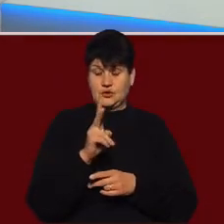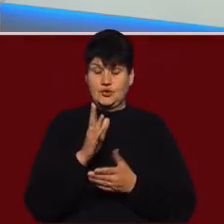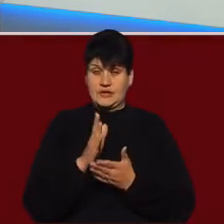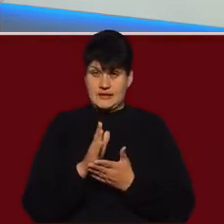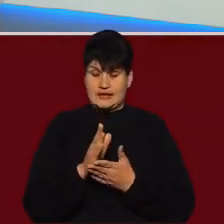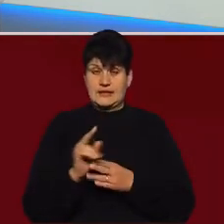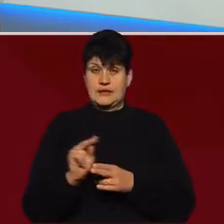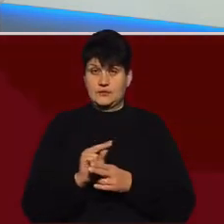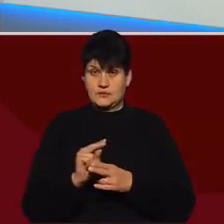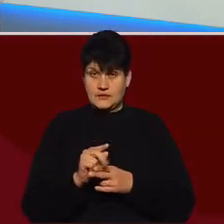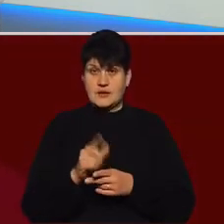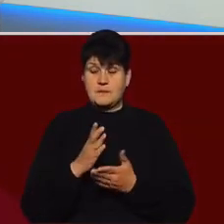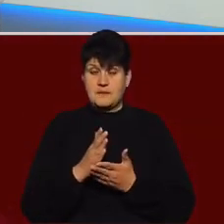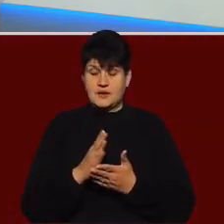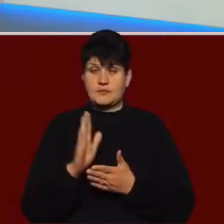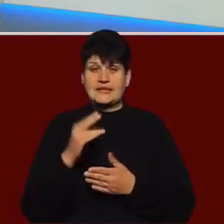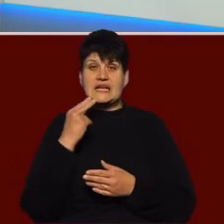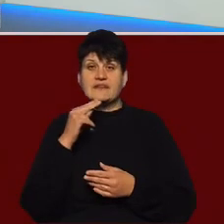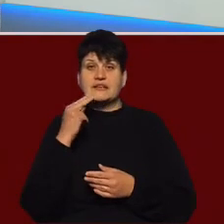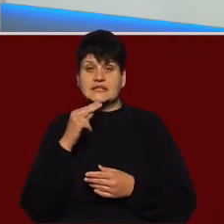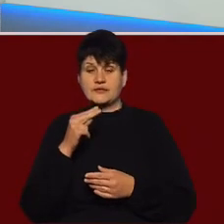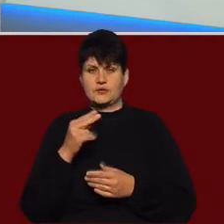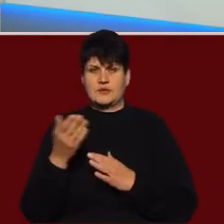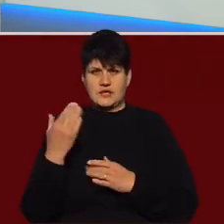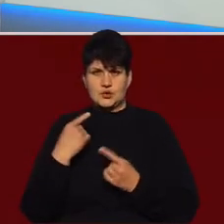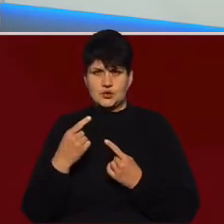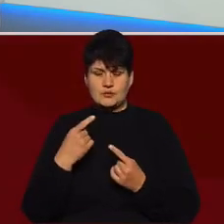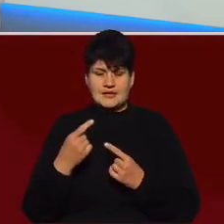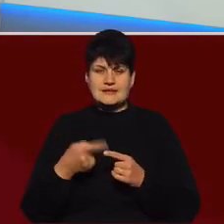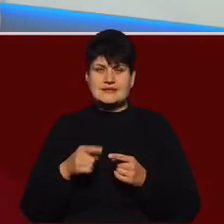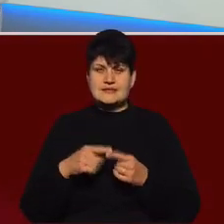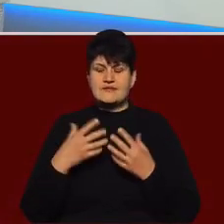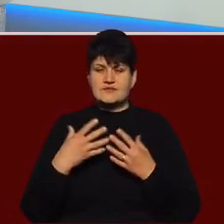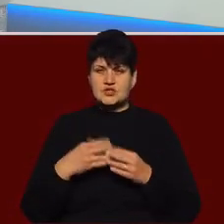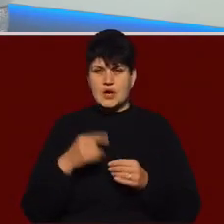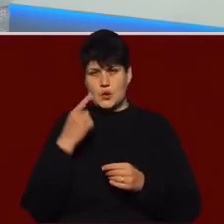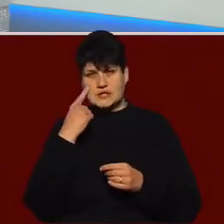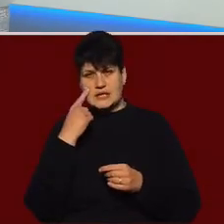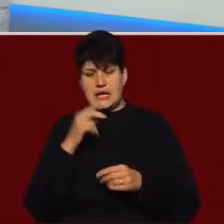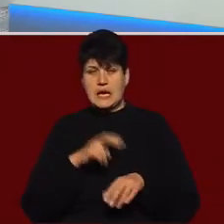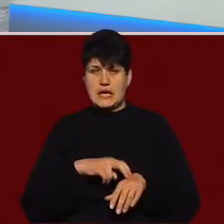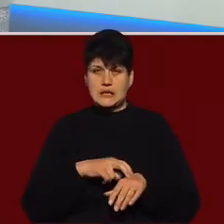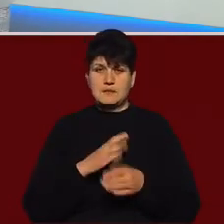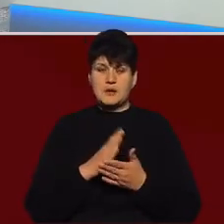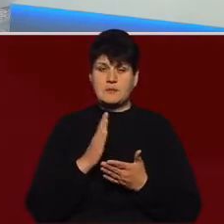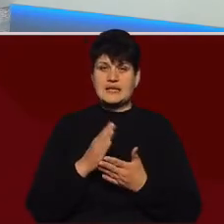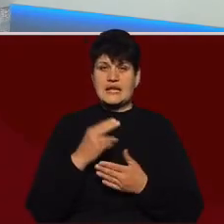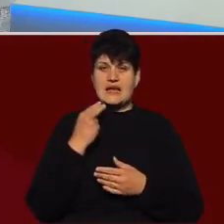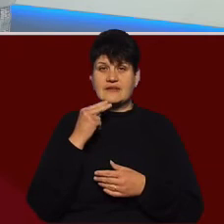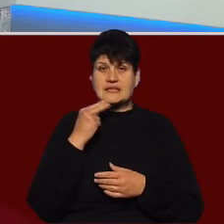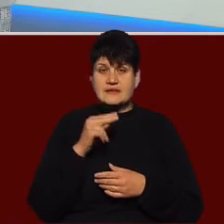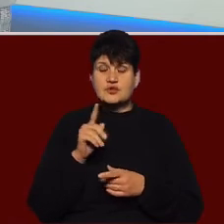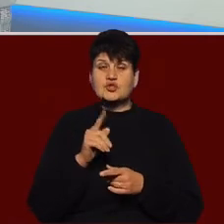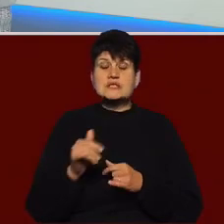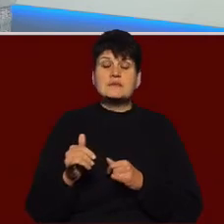терапії, повинні мати ту ефективність, про яку ми раніше розмовляли, тобто це вже оцінює лікар, мають мати ефективність. А що забезпечує